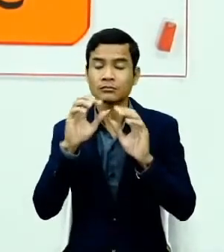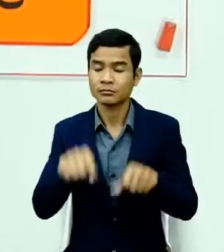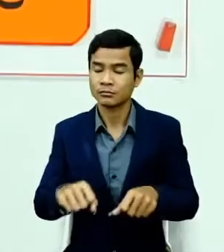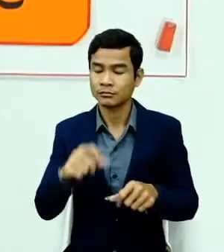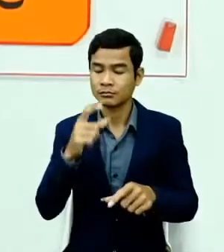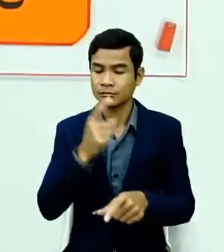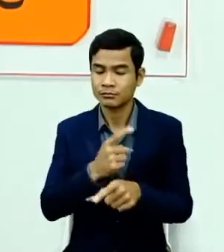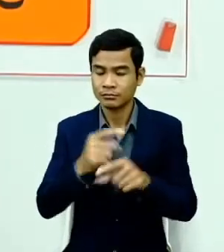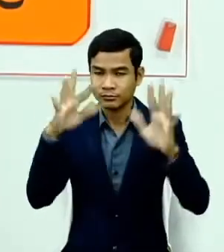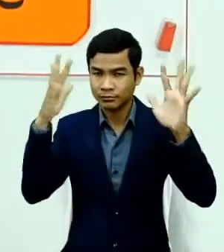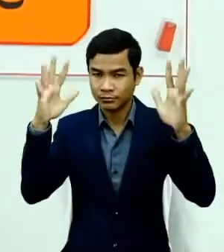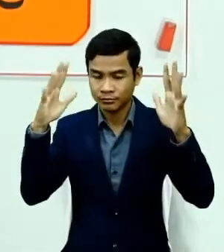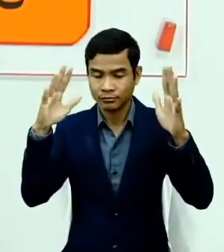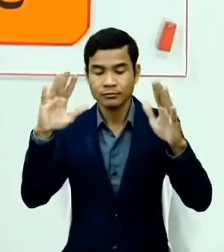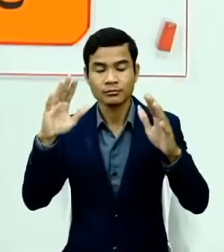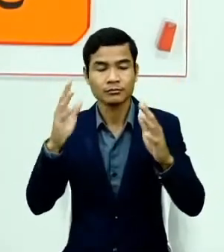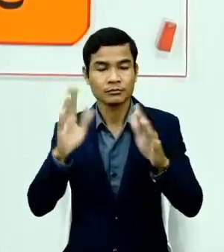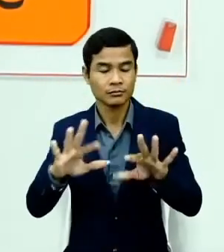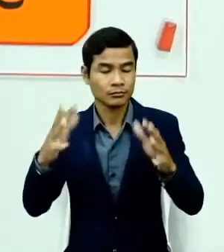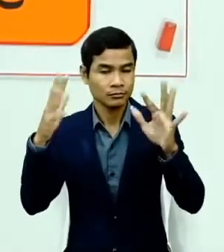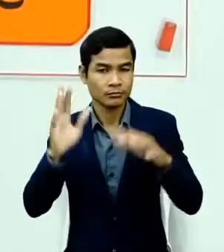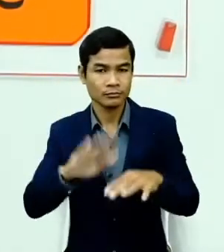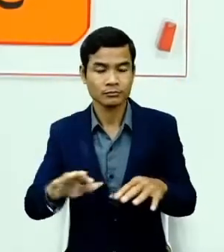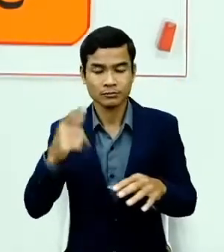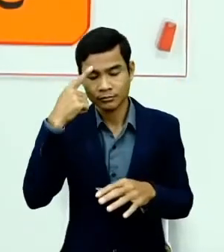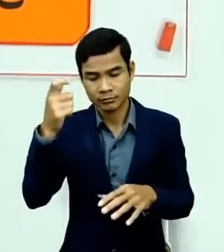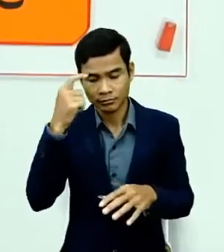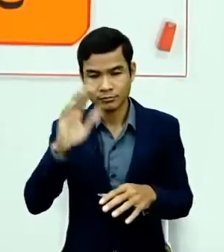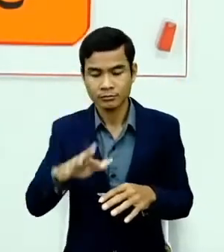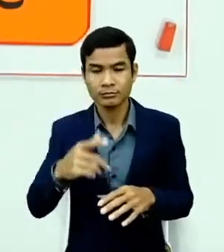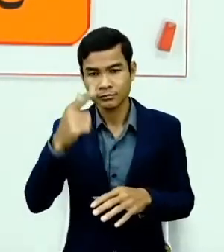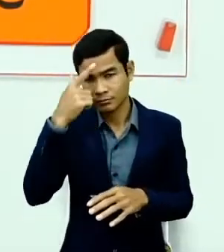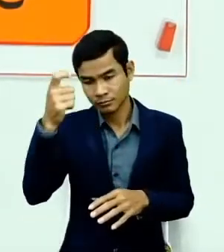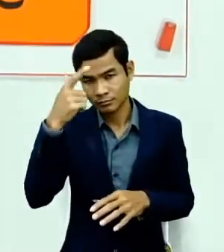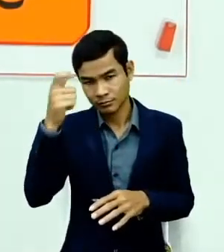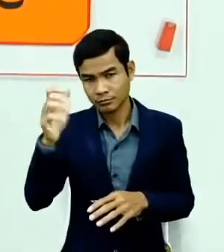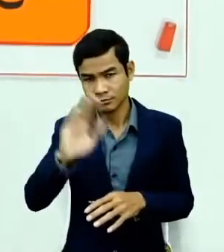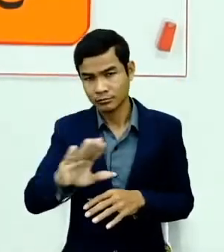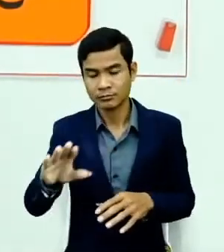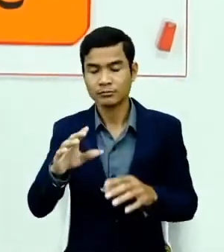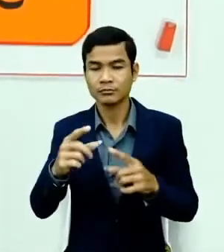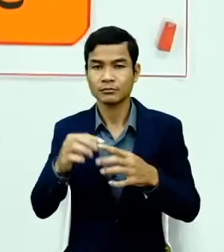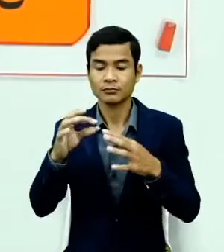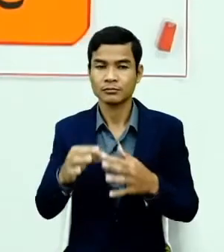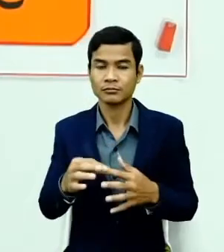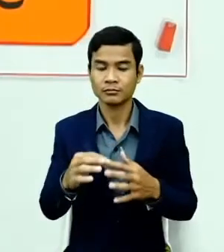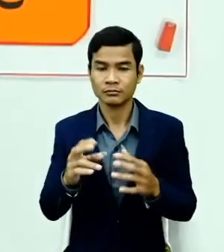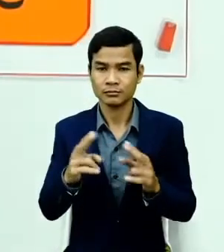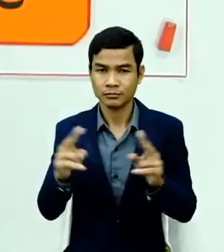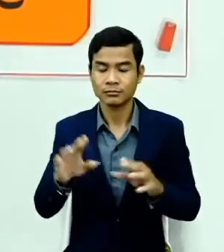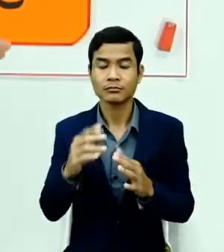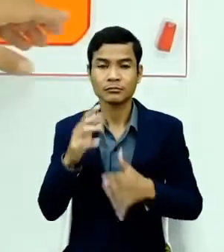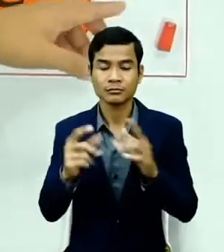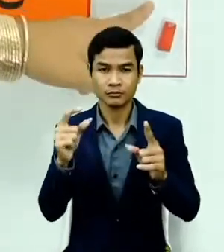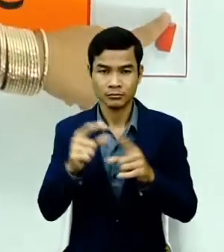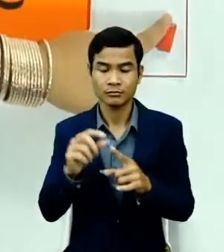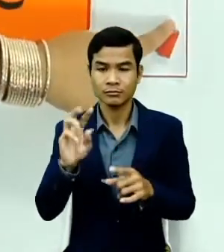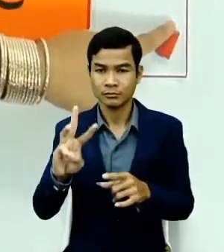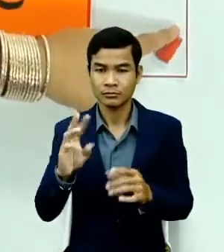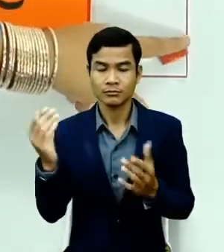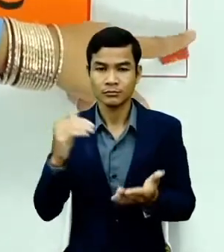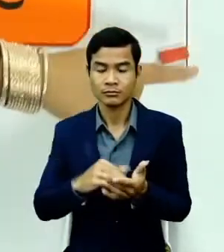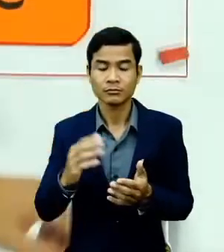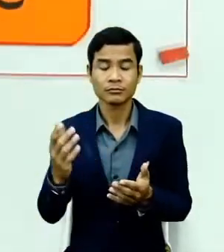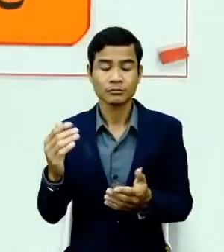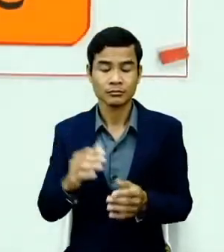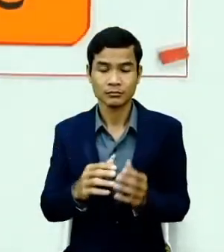ត្រឹមត្រូវទៀតអបអសតើកូនកូនឯពូកែពូកាណាឆ្លាតឆ្លាតមែនតើឥឡូវកូនកូនត្រៀមខ្លួនអានពាក្យទាំង3នេះឡើងវិញជាមួយអ្